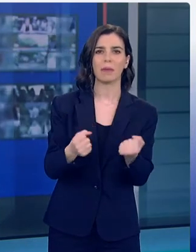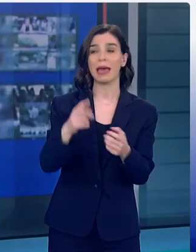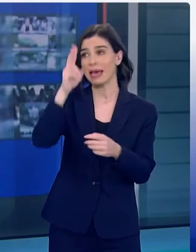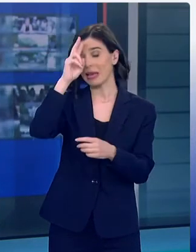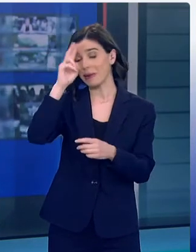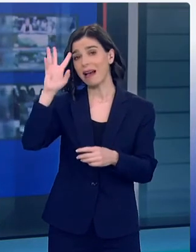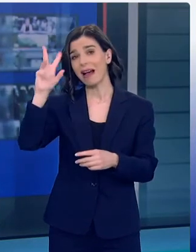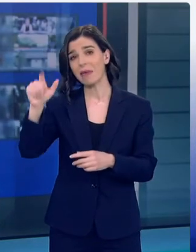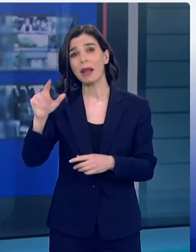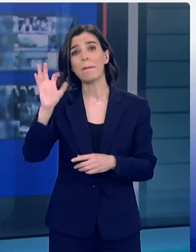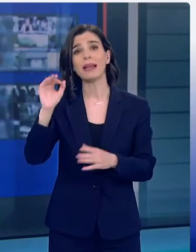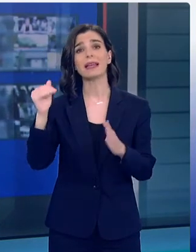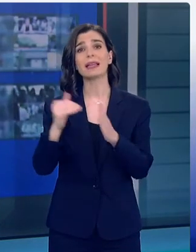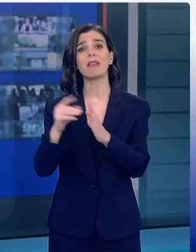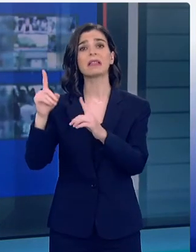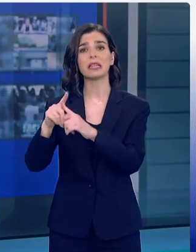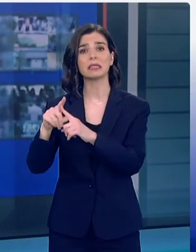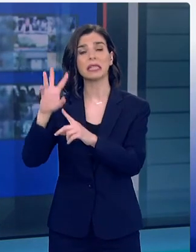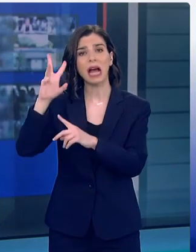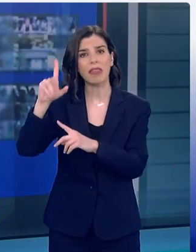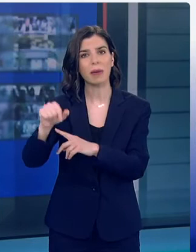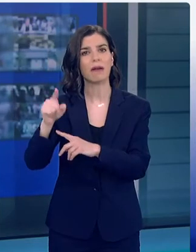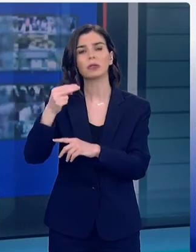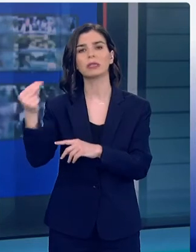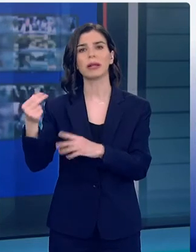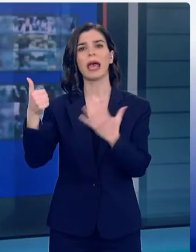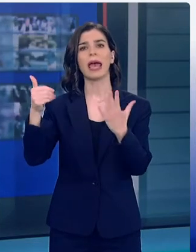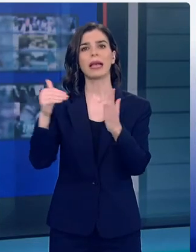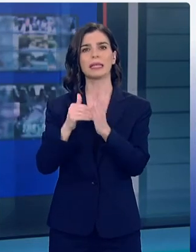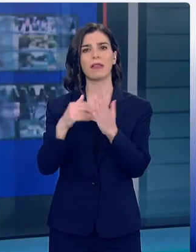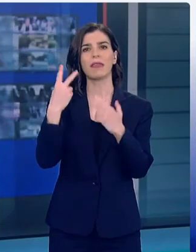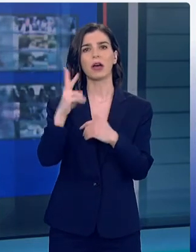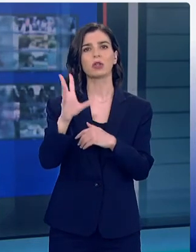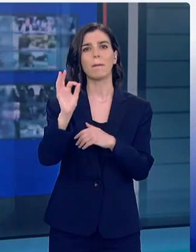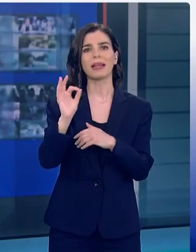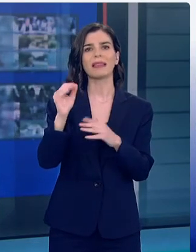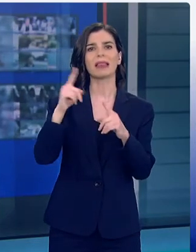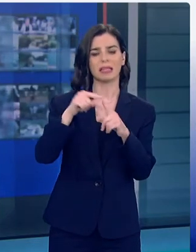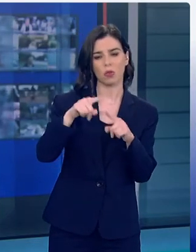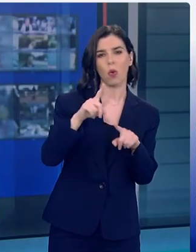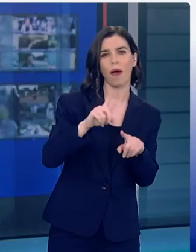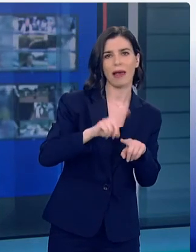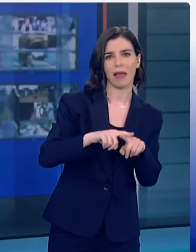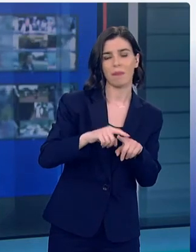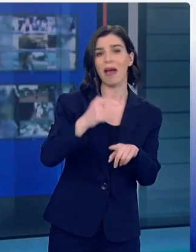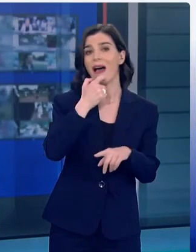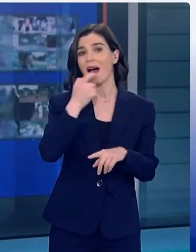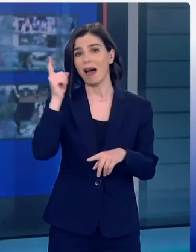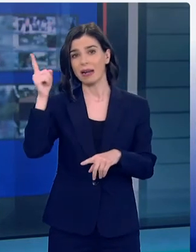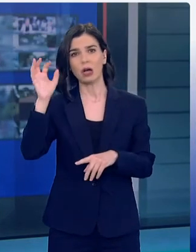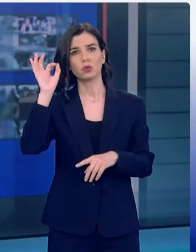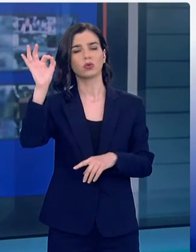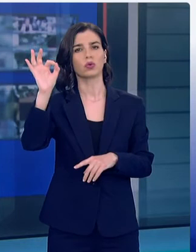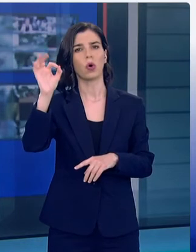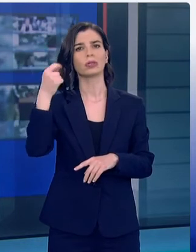διενεργούνται καθημερινά 50.000 τεστ, που ισοδυναμούν με 6.250 τεστ στην Ελλάδα. Στο Ηνωμένο Βασίλειο, στόχος είναι